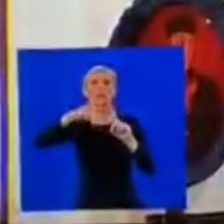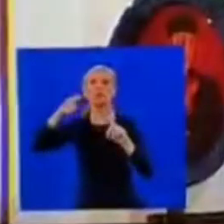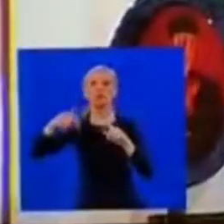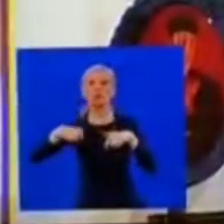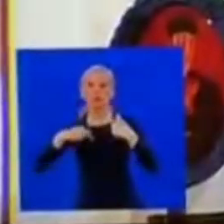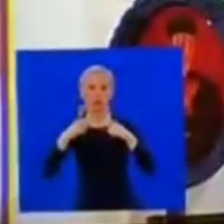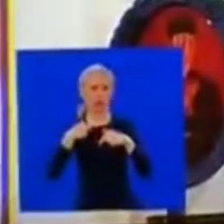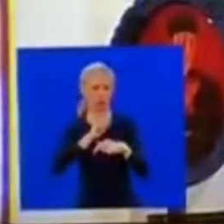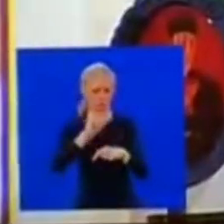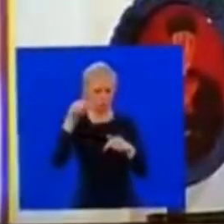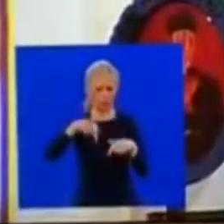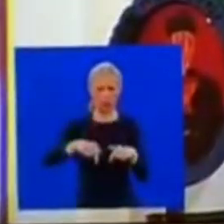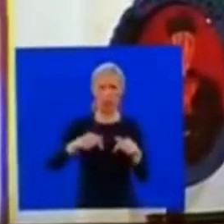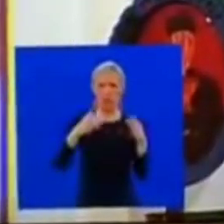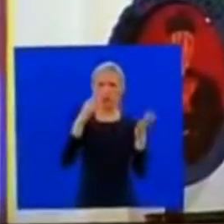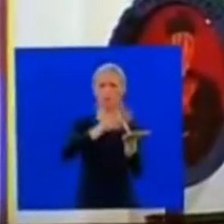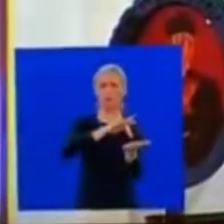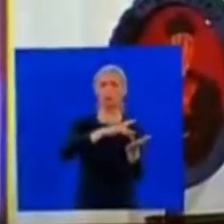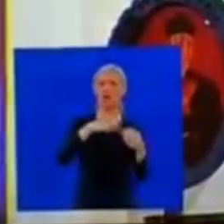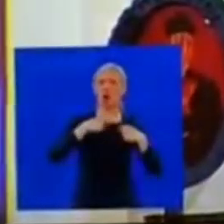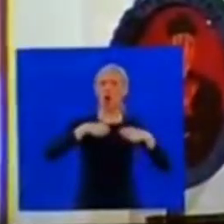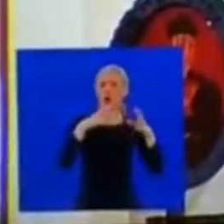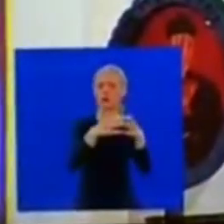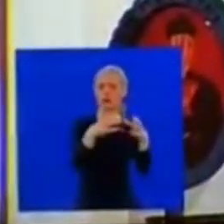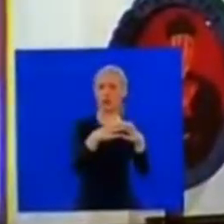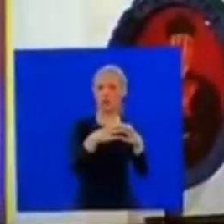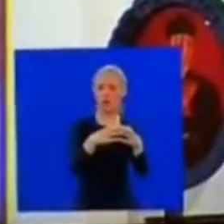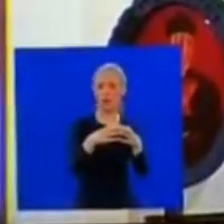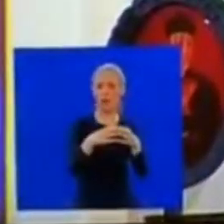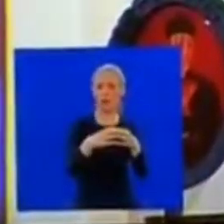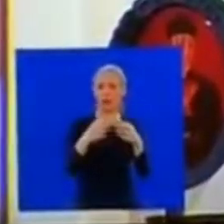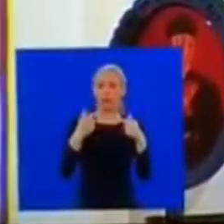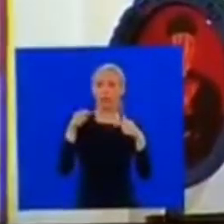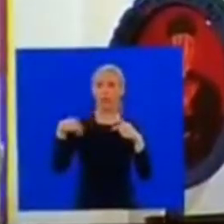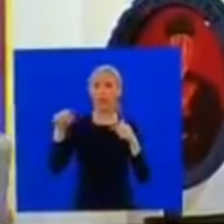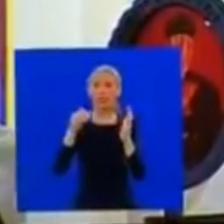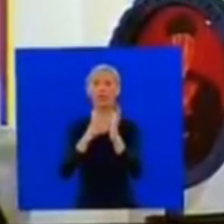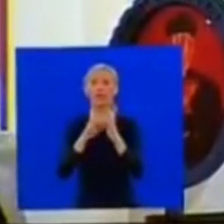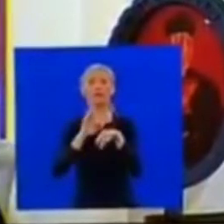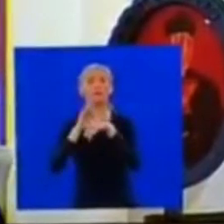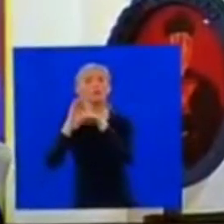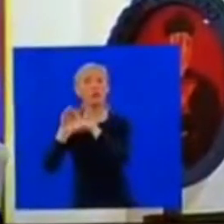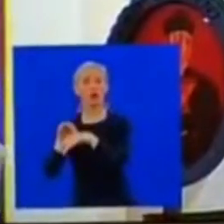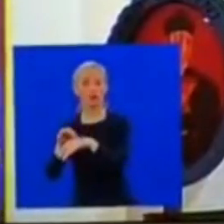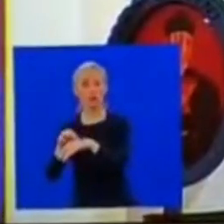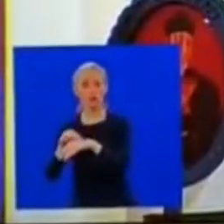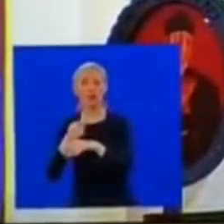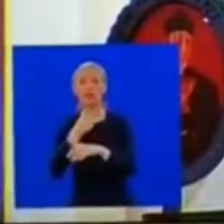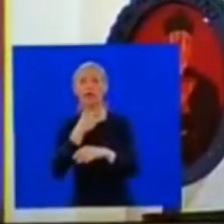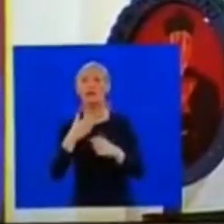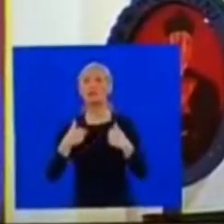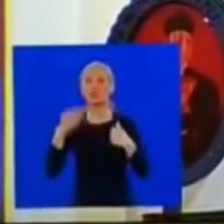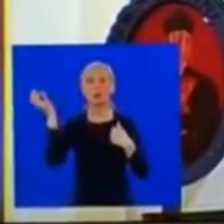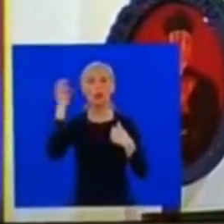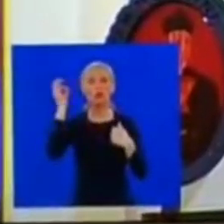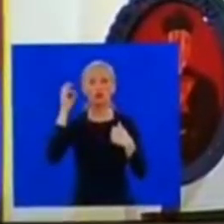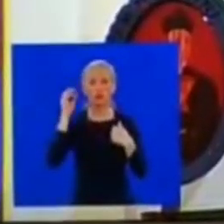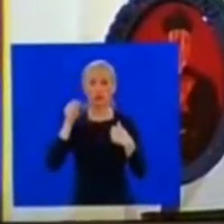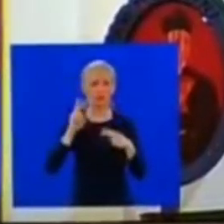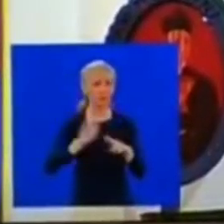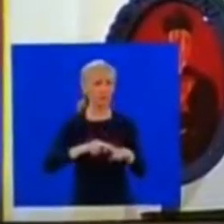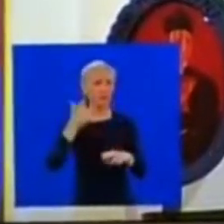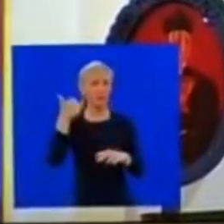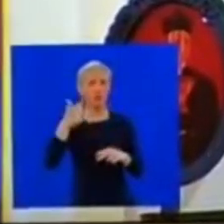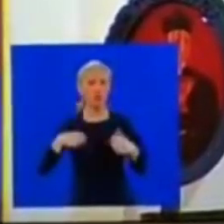koje nisu iz ovoga ovčinjaka. I njih treba da dovedem. I glas će moj čuti i bit će jedno